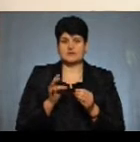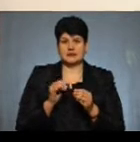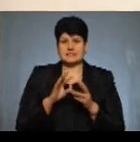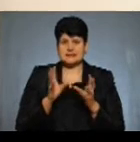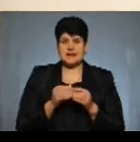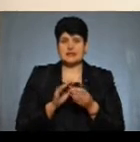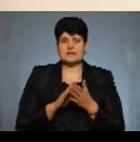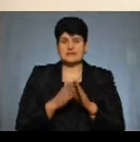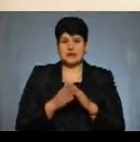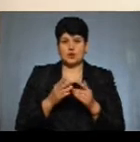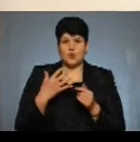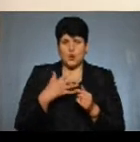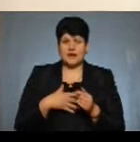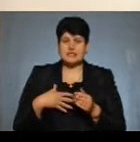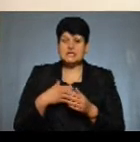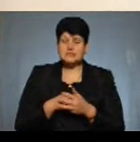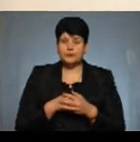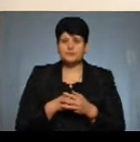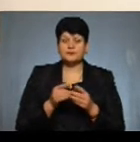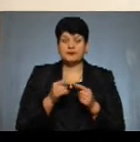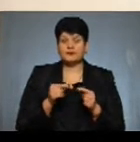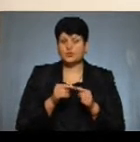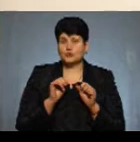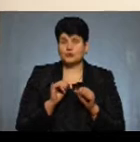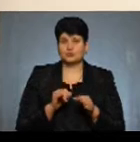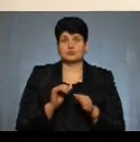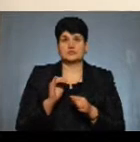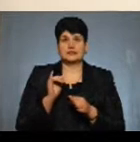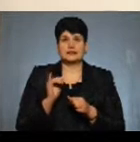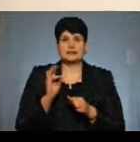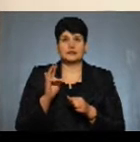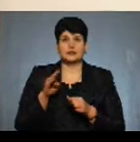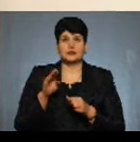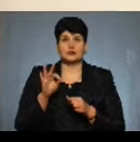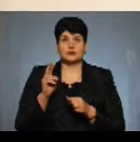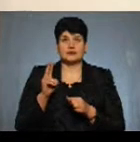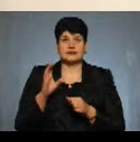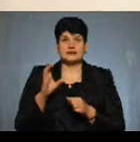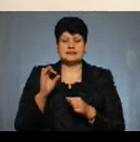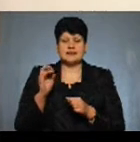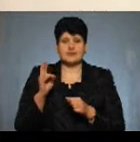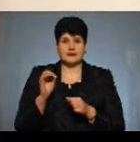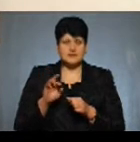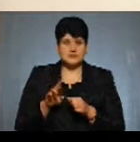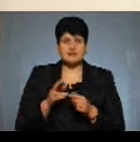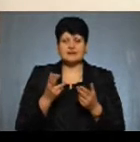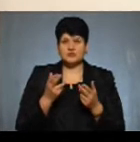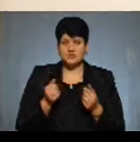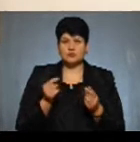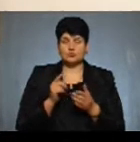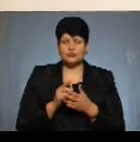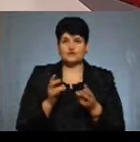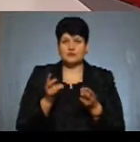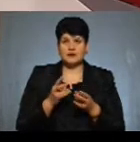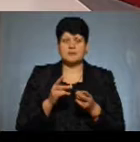безпосередньо загальний стан організму. Відповідно, може бути інтоксикаційний синдром. Тому, звичайно, обов'язково